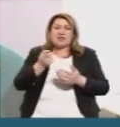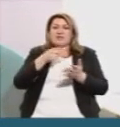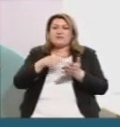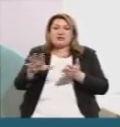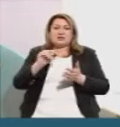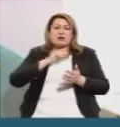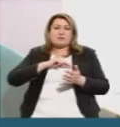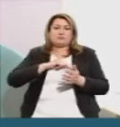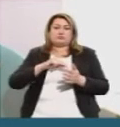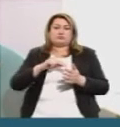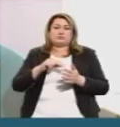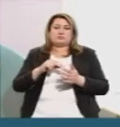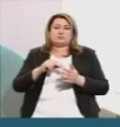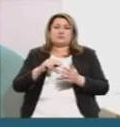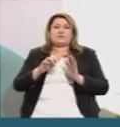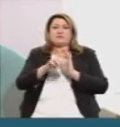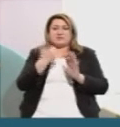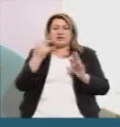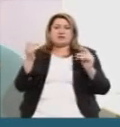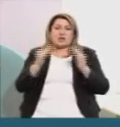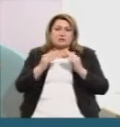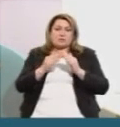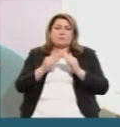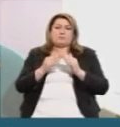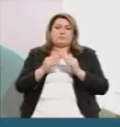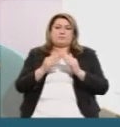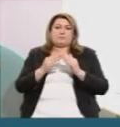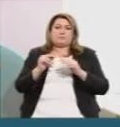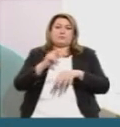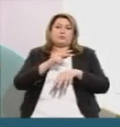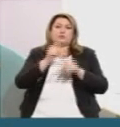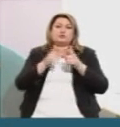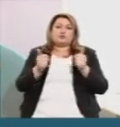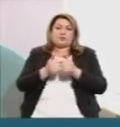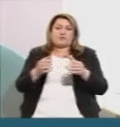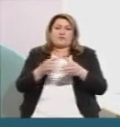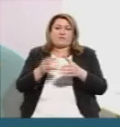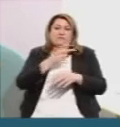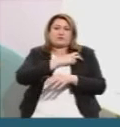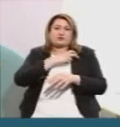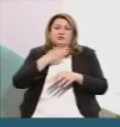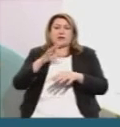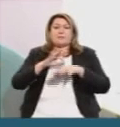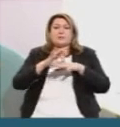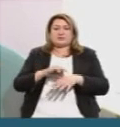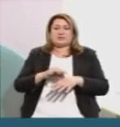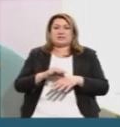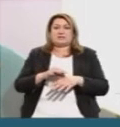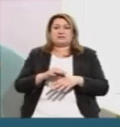выходя на работу, вызывать на дом участкового врача для проведения